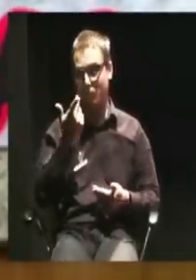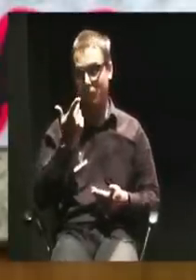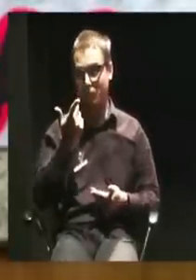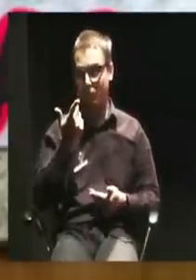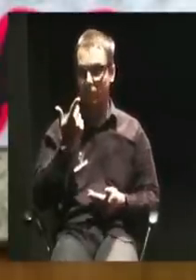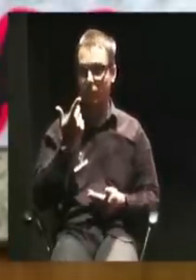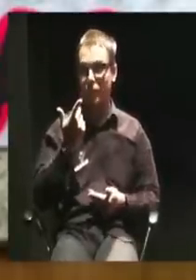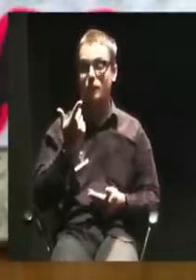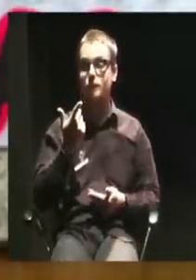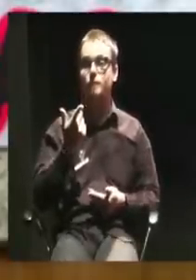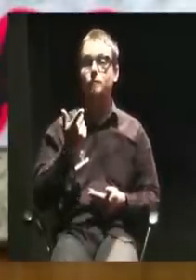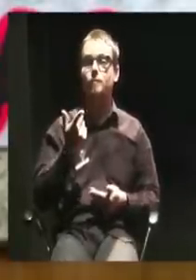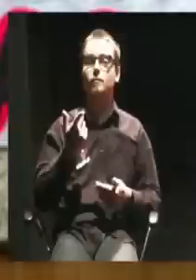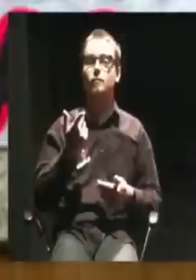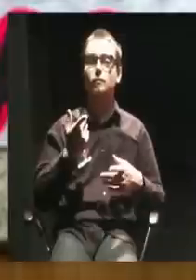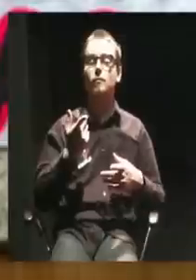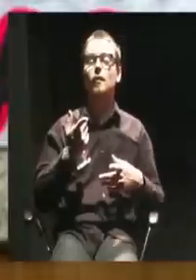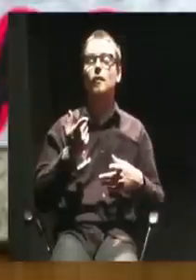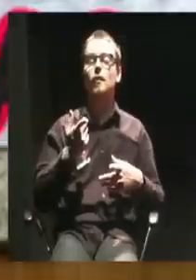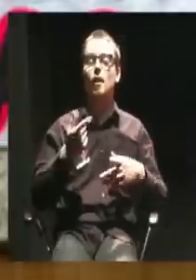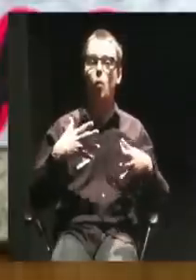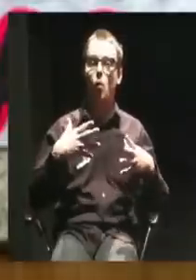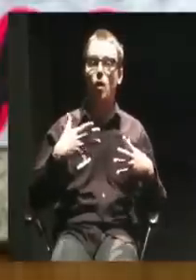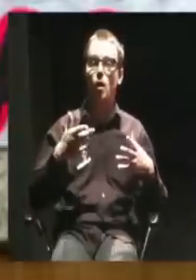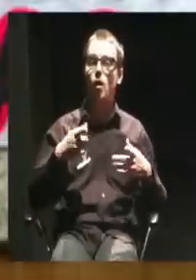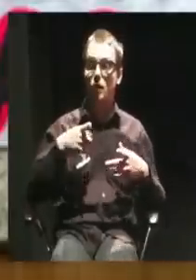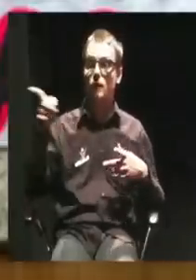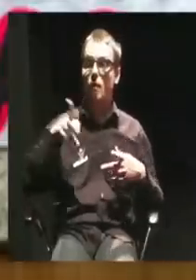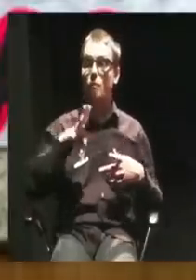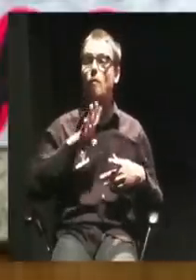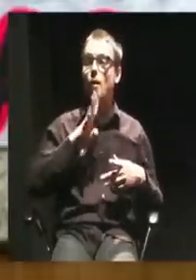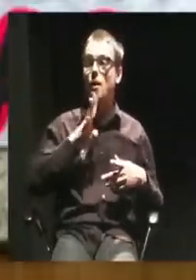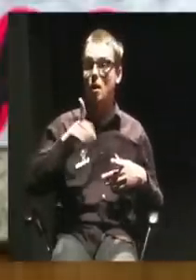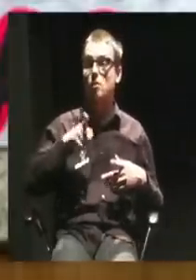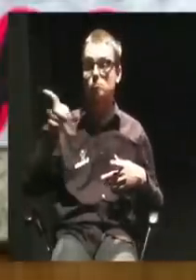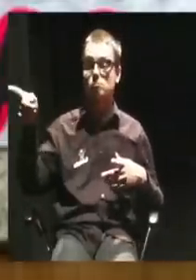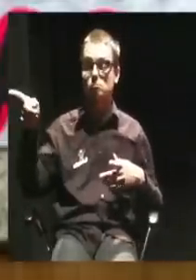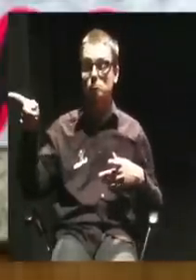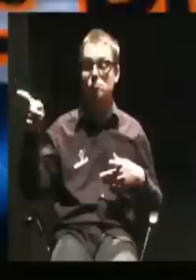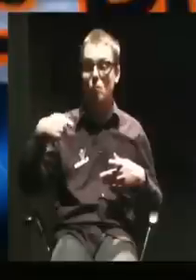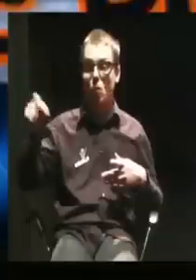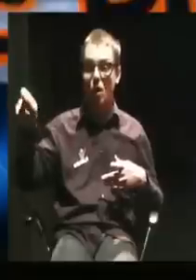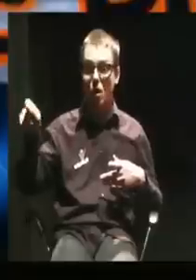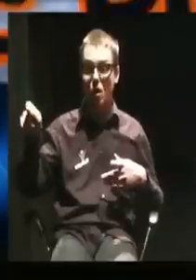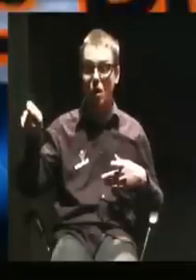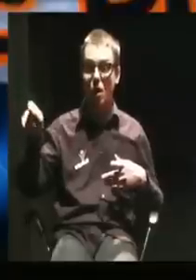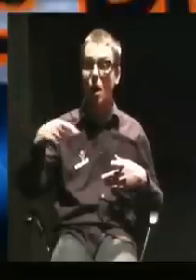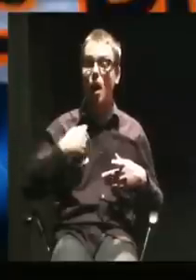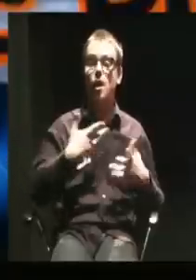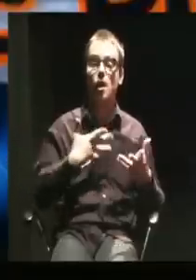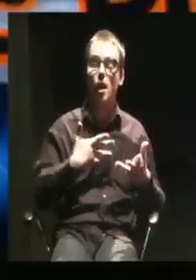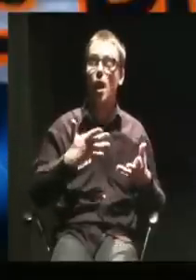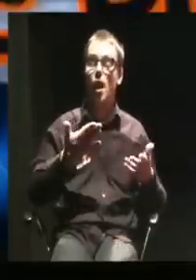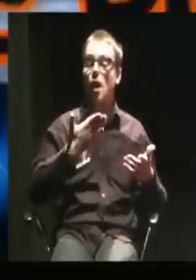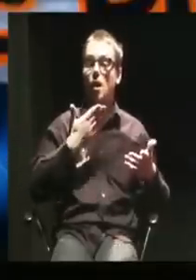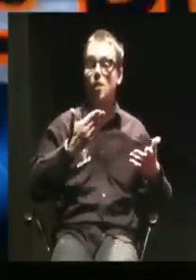poszewkę. Kupiłem materac, który służył za stelaż. Dzięki temu mogłem podnosić materac.